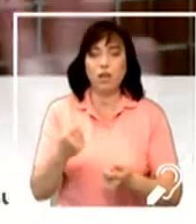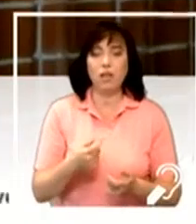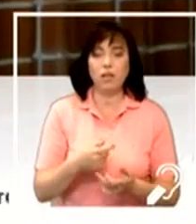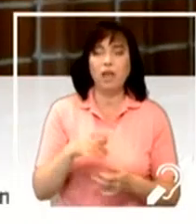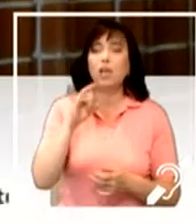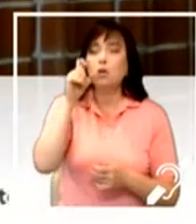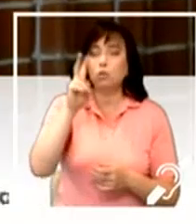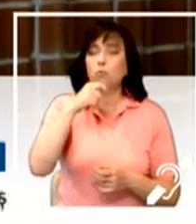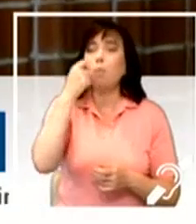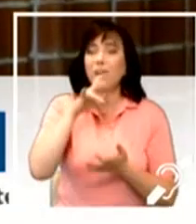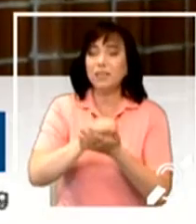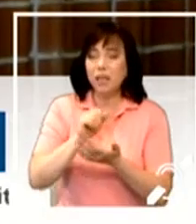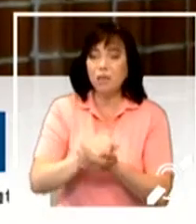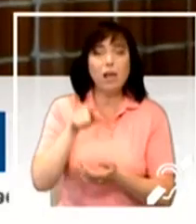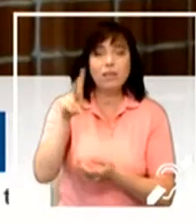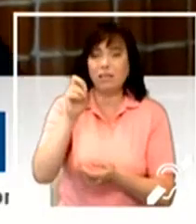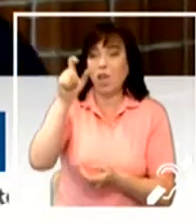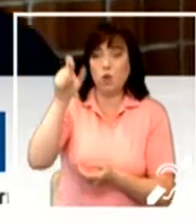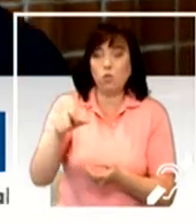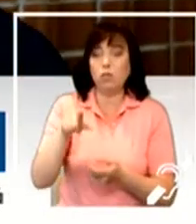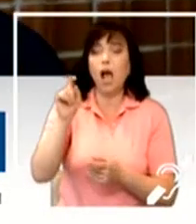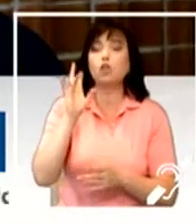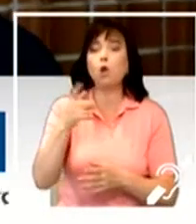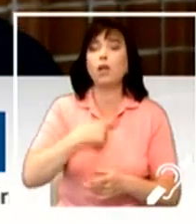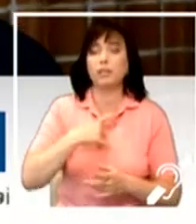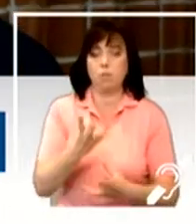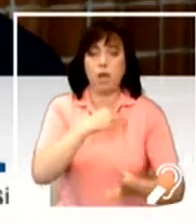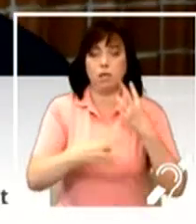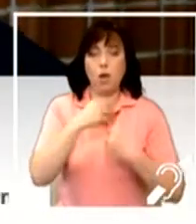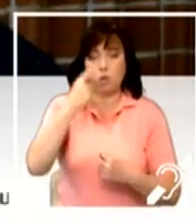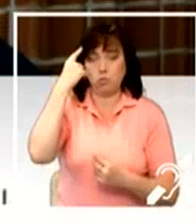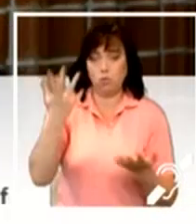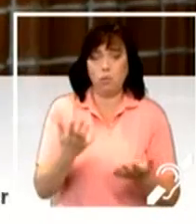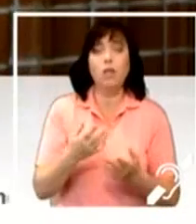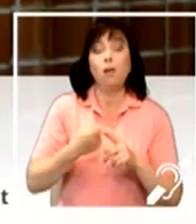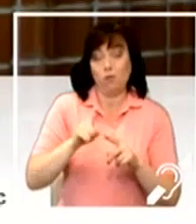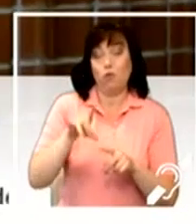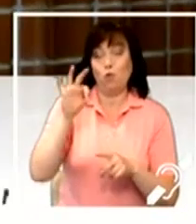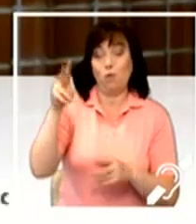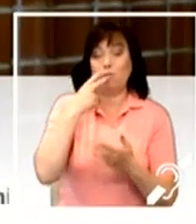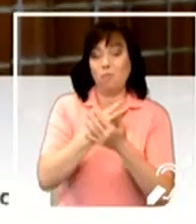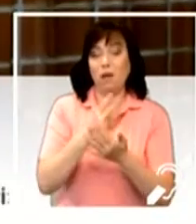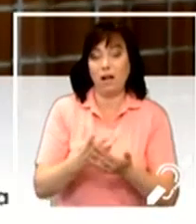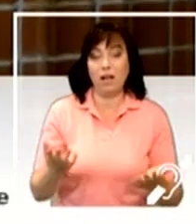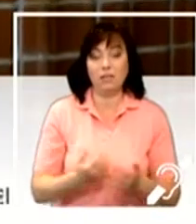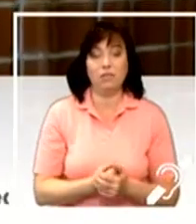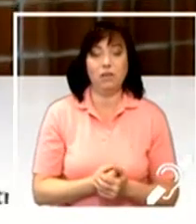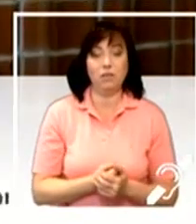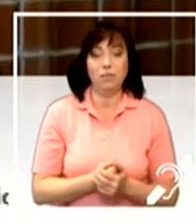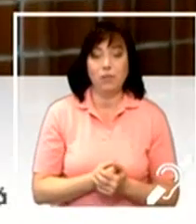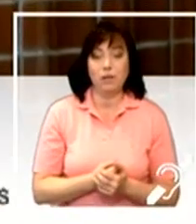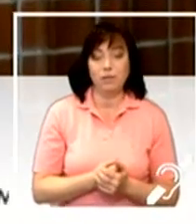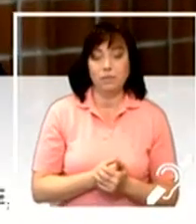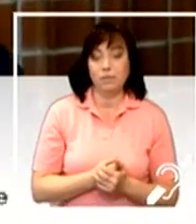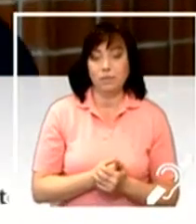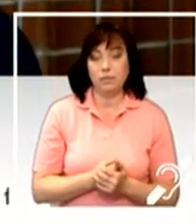nici măcar, pardon, nici nu sunt oameni politici, ci sunt veniți cu pluta și ajunși acolo din alte motive și